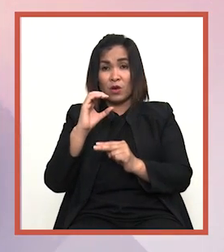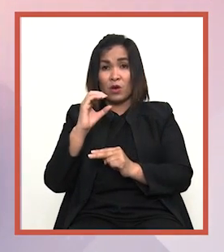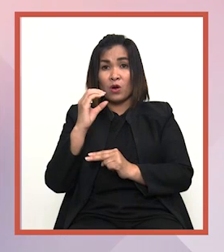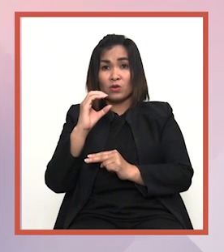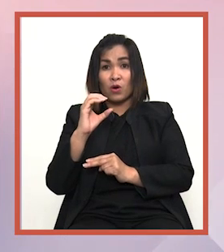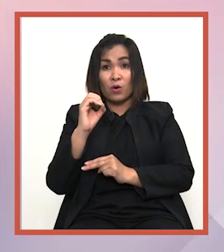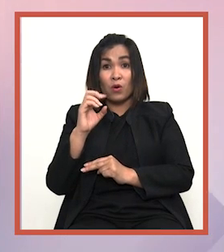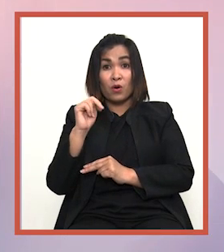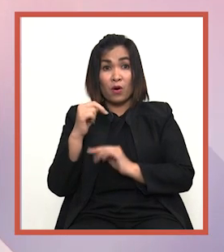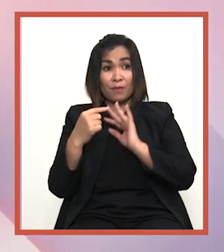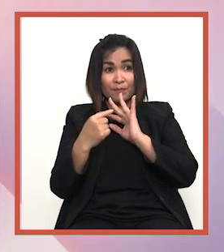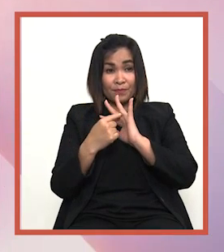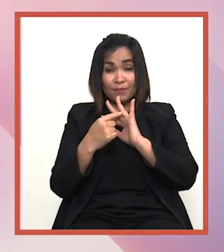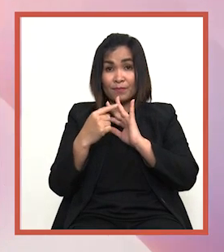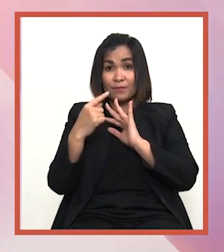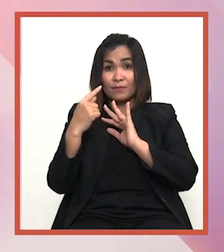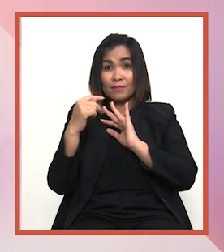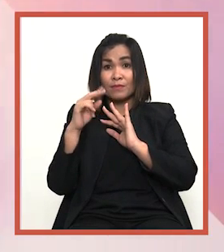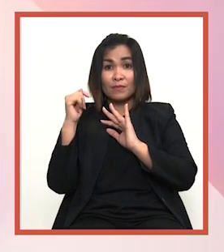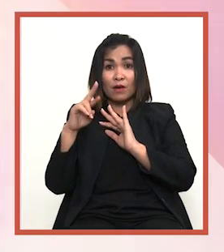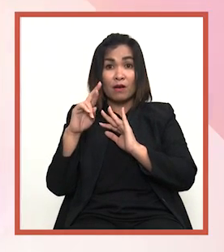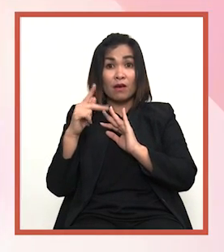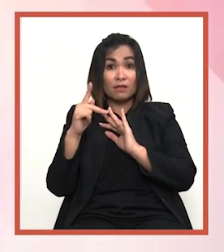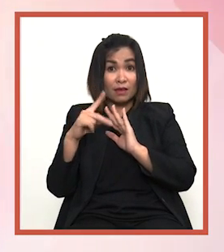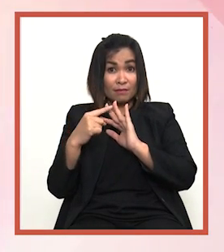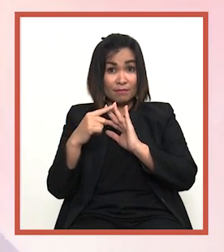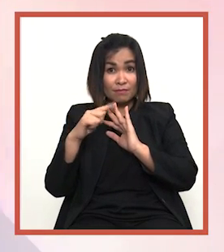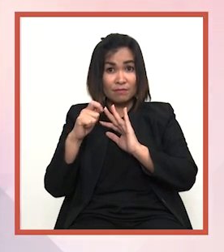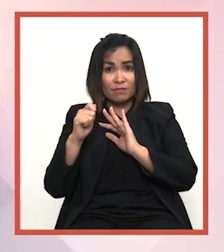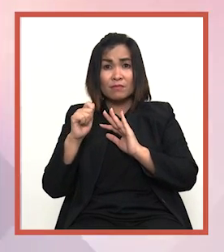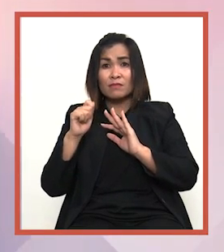ณ์แบบงานสมบูรณ์นะครับก็จะค่อนข้างที่จะเขียนง่ายนะครับ